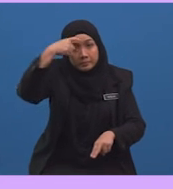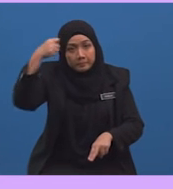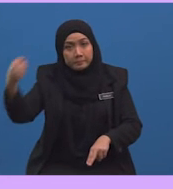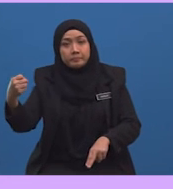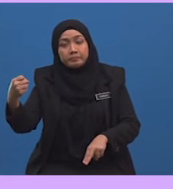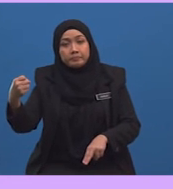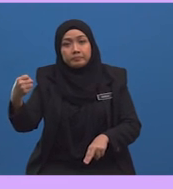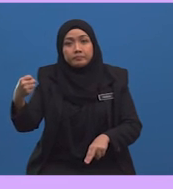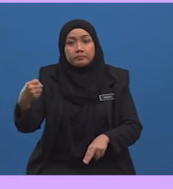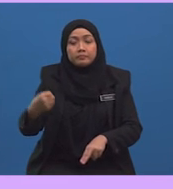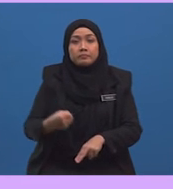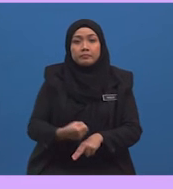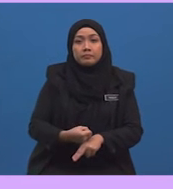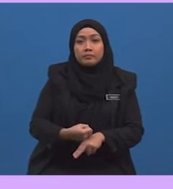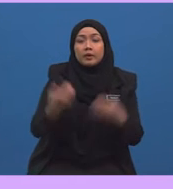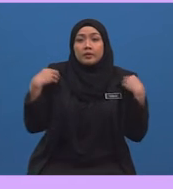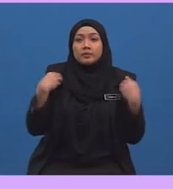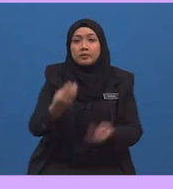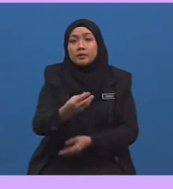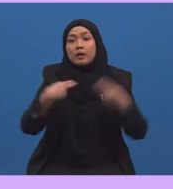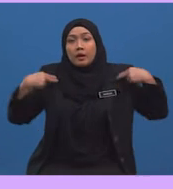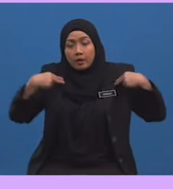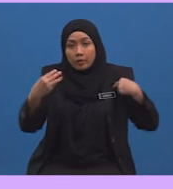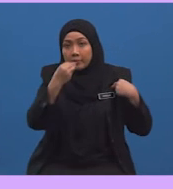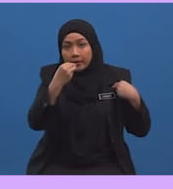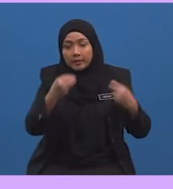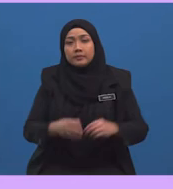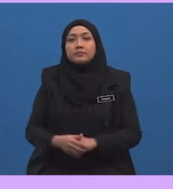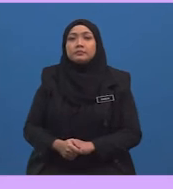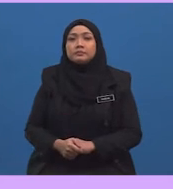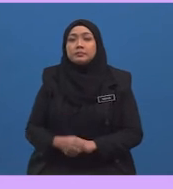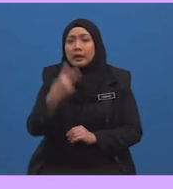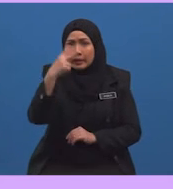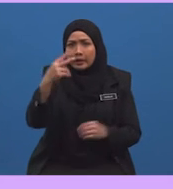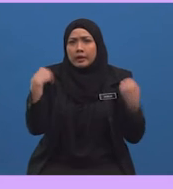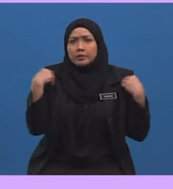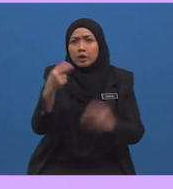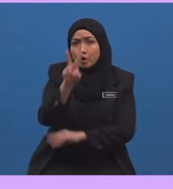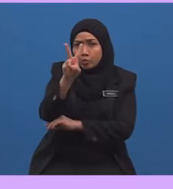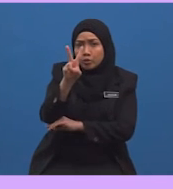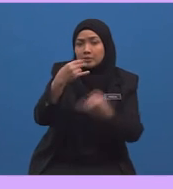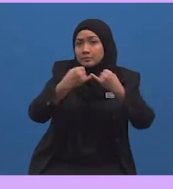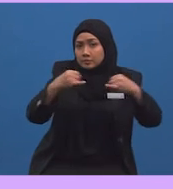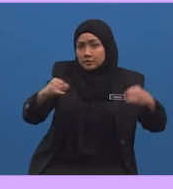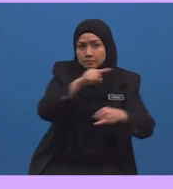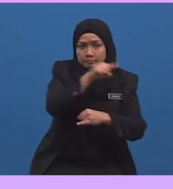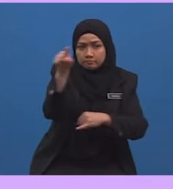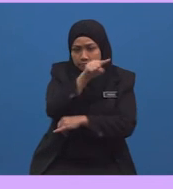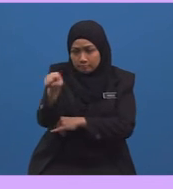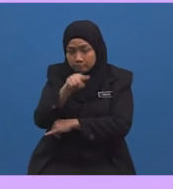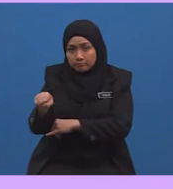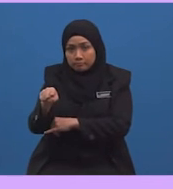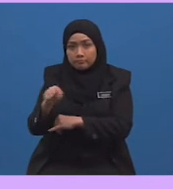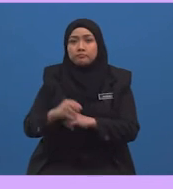Berdasarkan slide yang ditunjukkan, kita dapat melihat terdapat dua jenis anak panah. Anak panah di mana garisan yang